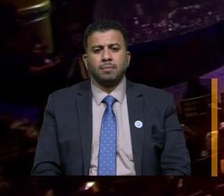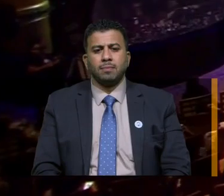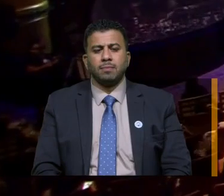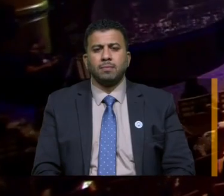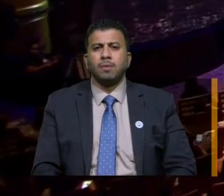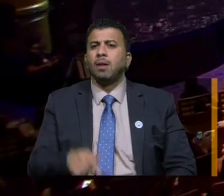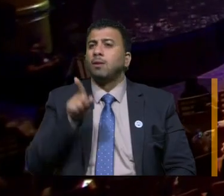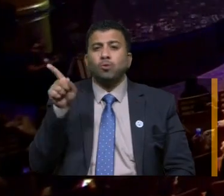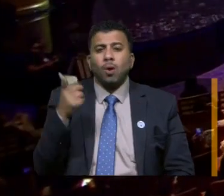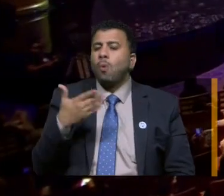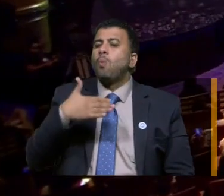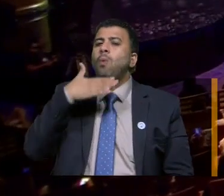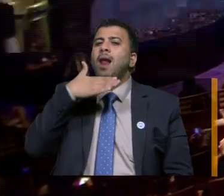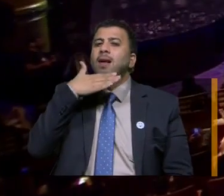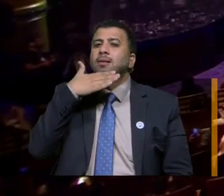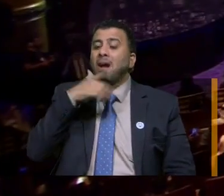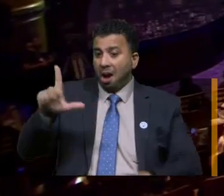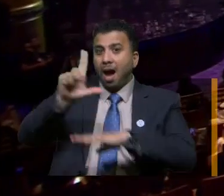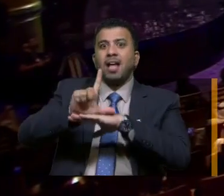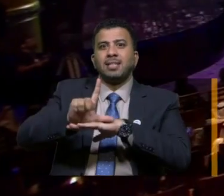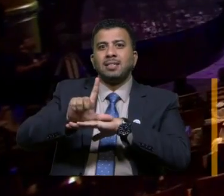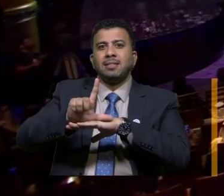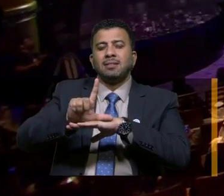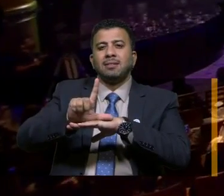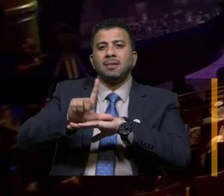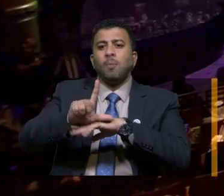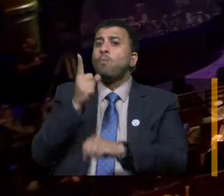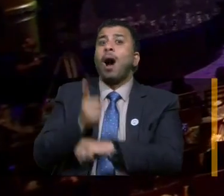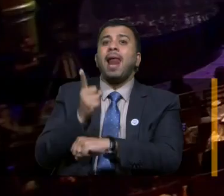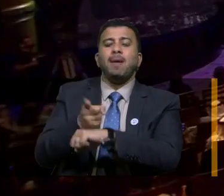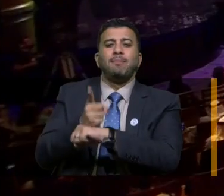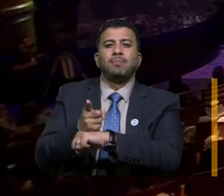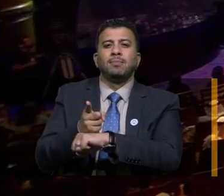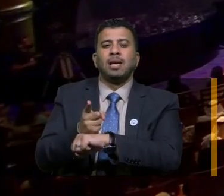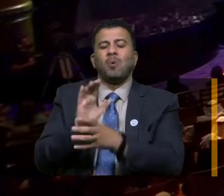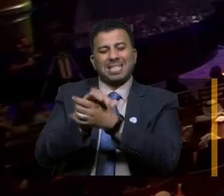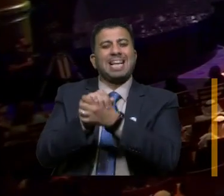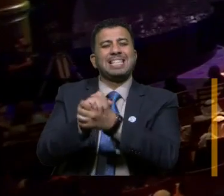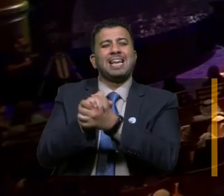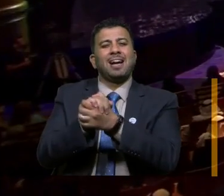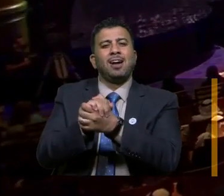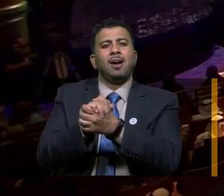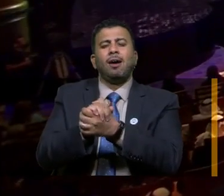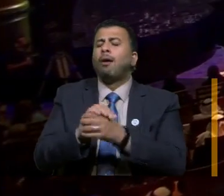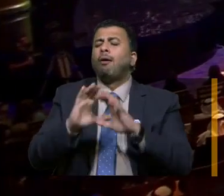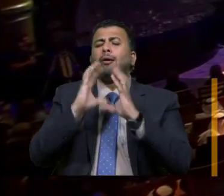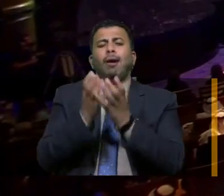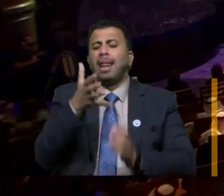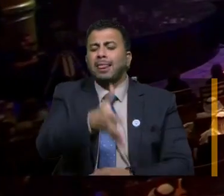إنه والد، قائد، معلم وصديق لكل طفل في